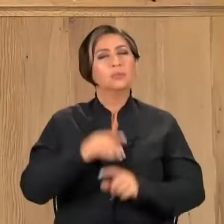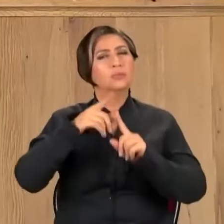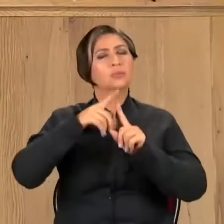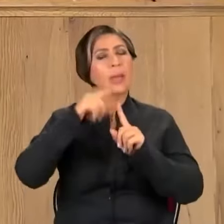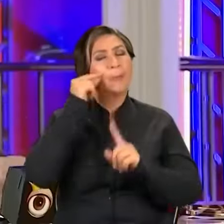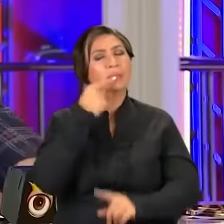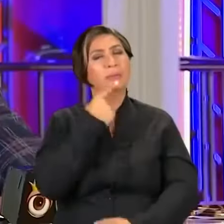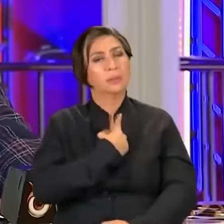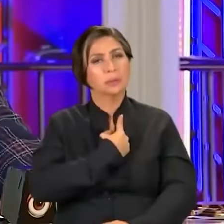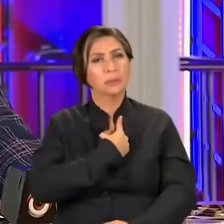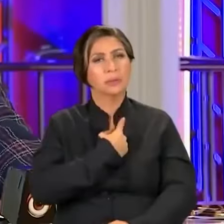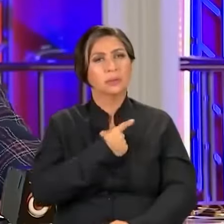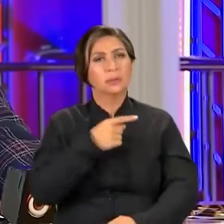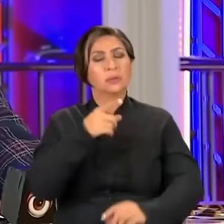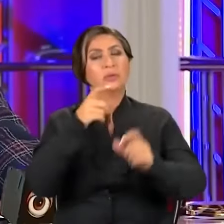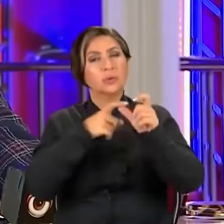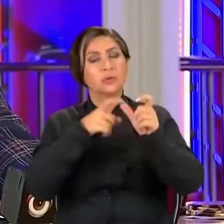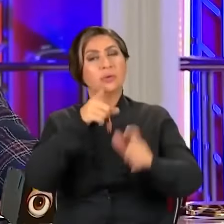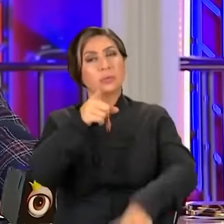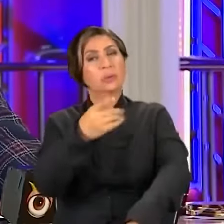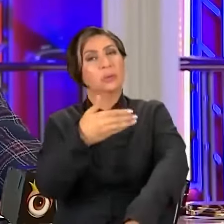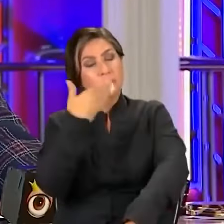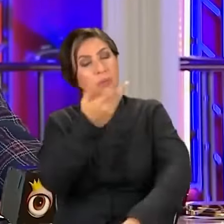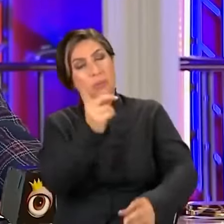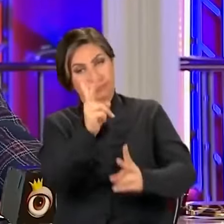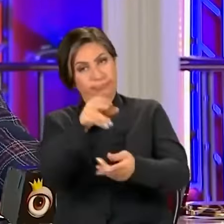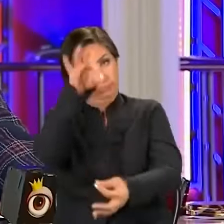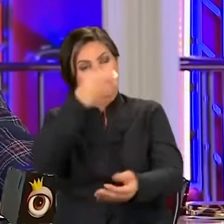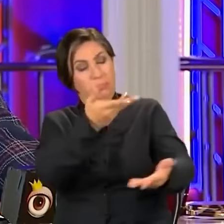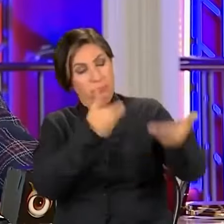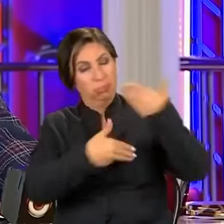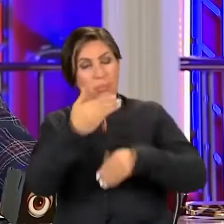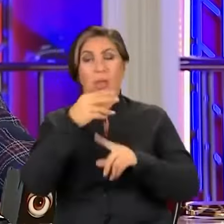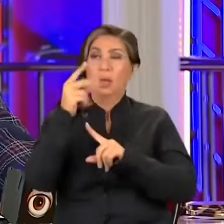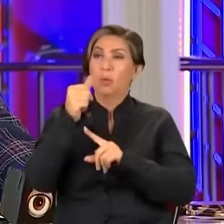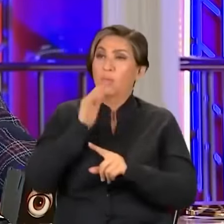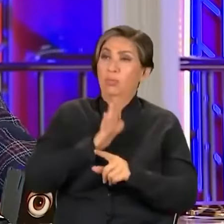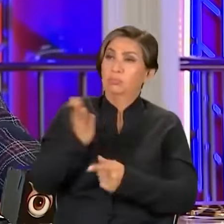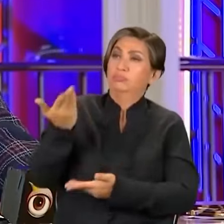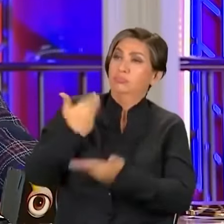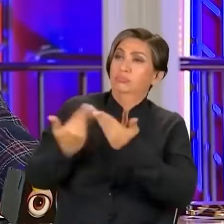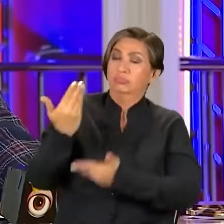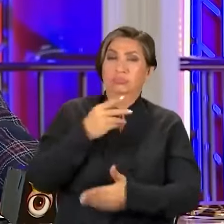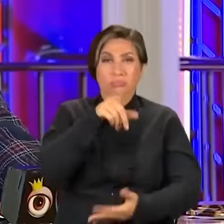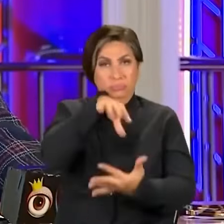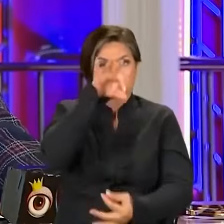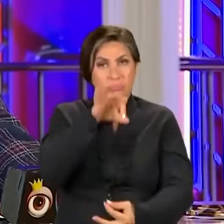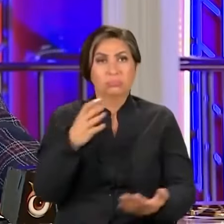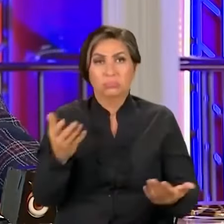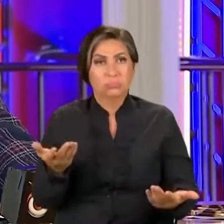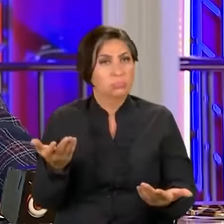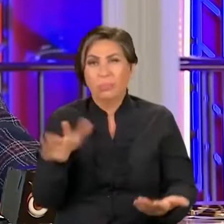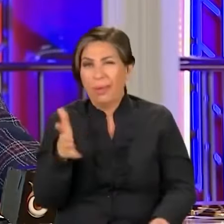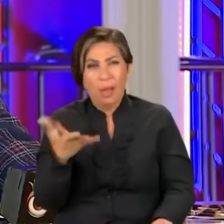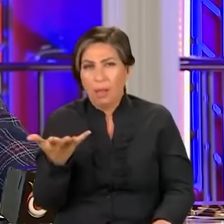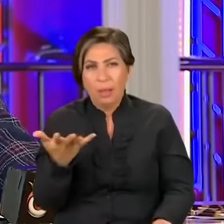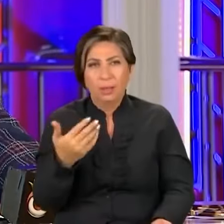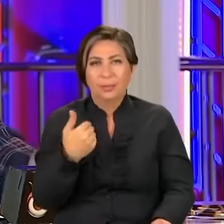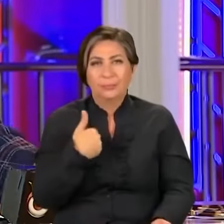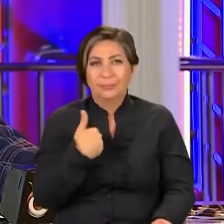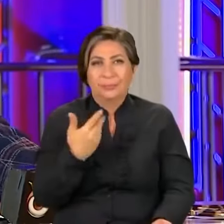ki Sezen dedi senden bahsediyor dedi. Bir de dedi İlker de bana söyledi dedi. He dedi